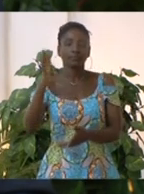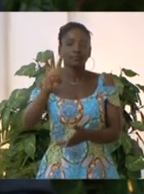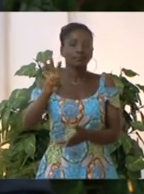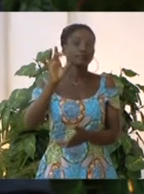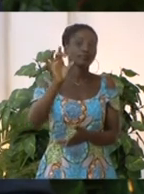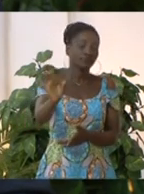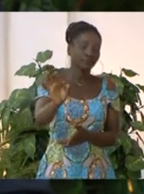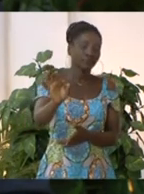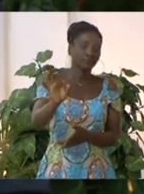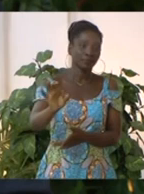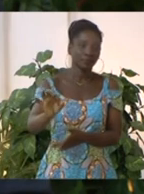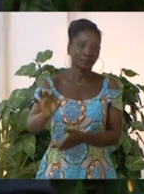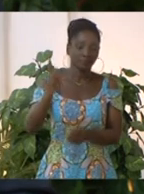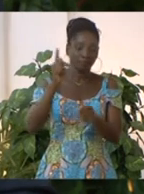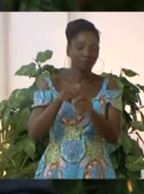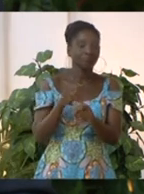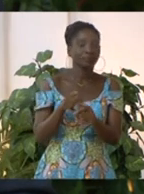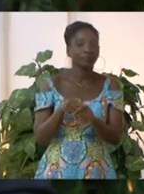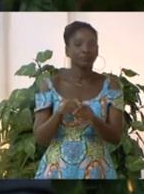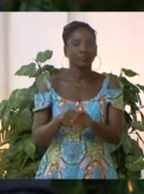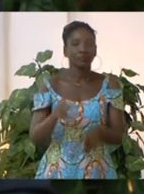Taux de participation,